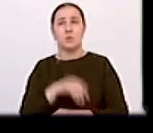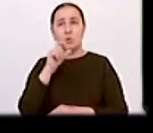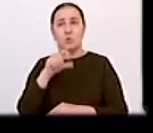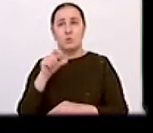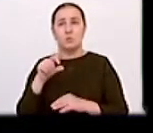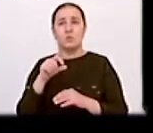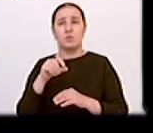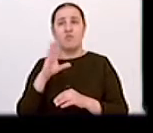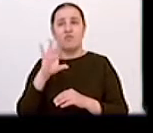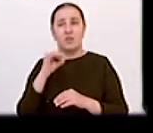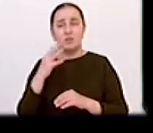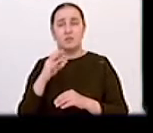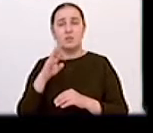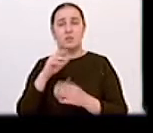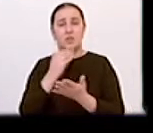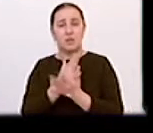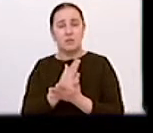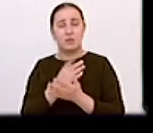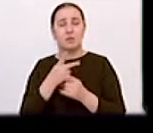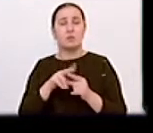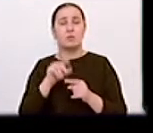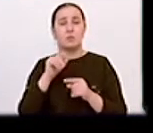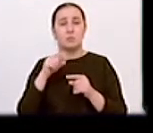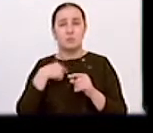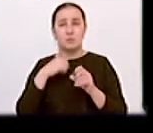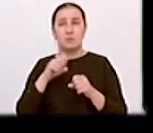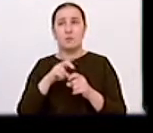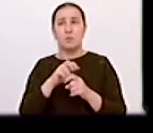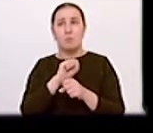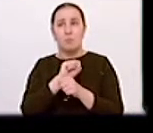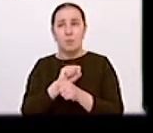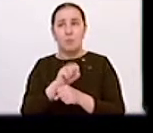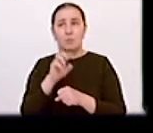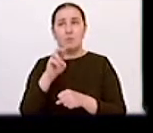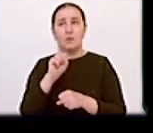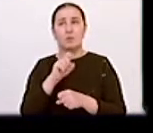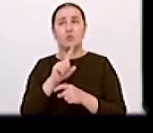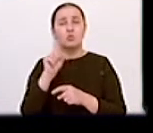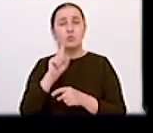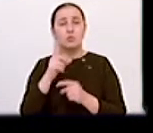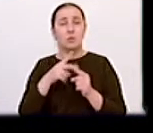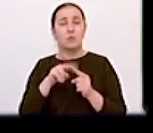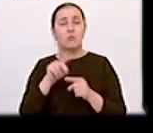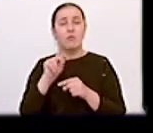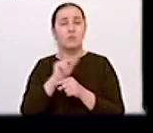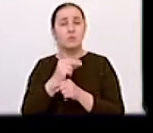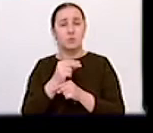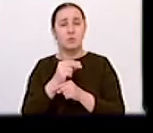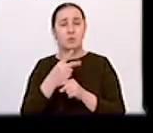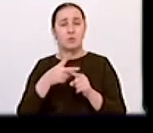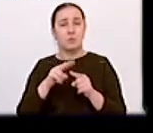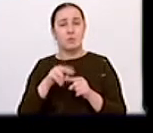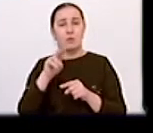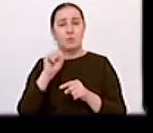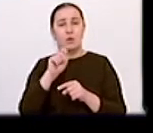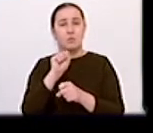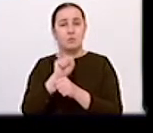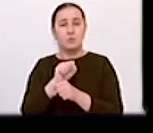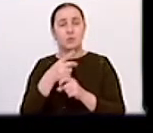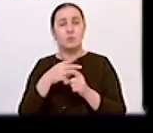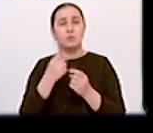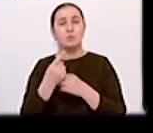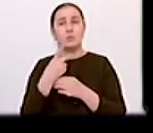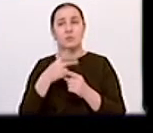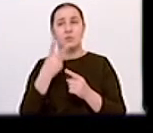Люди, вещи, явления. Вы сделали небольшую паузу, чтобы вспомнить, что именно воспитывает. Эта пауза как раз и